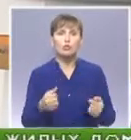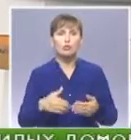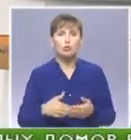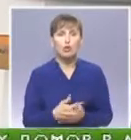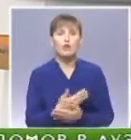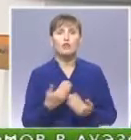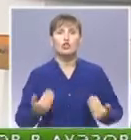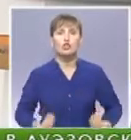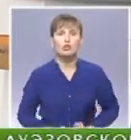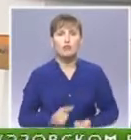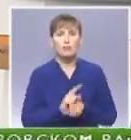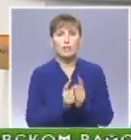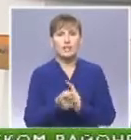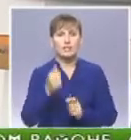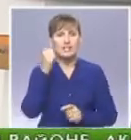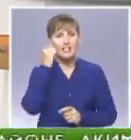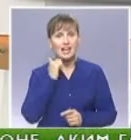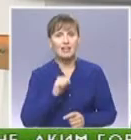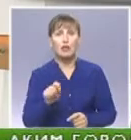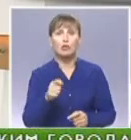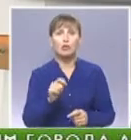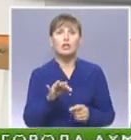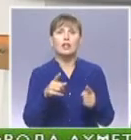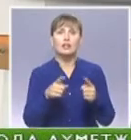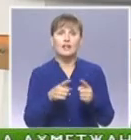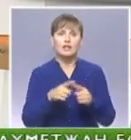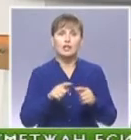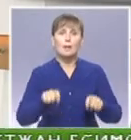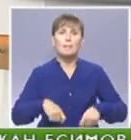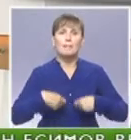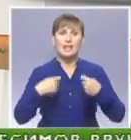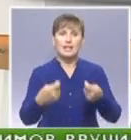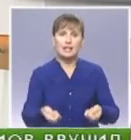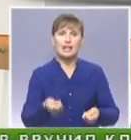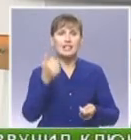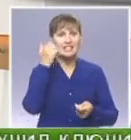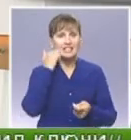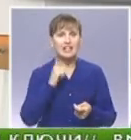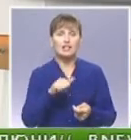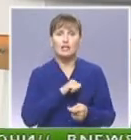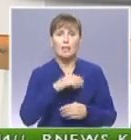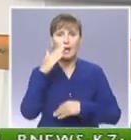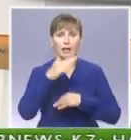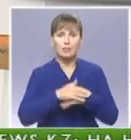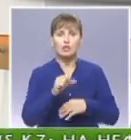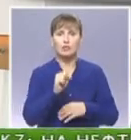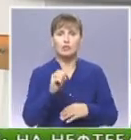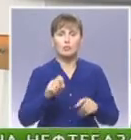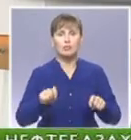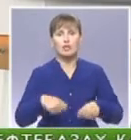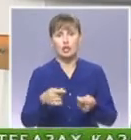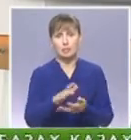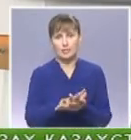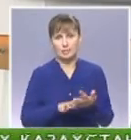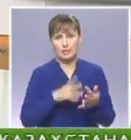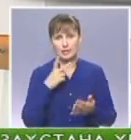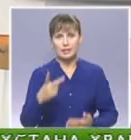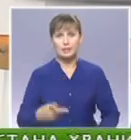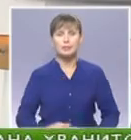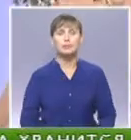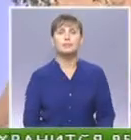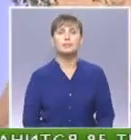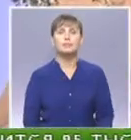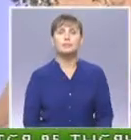вместо аварийного. Ключи от квартиры очередникам программы по сносу ветхого жилья вручал аким Алматы Ахметжан Исимов. Смотрите наш сюжет.